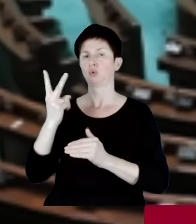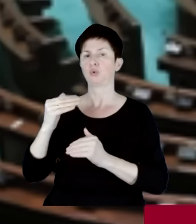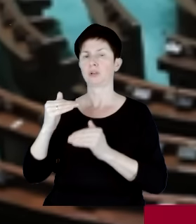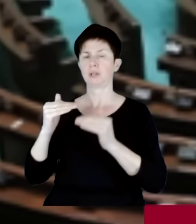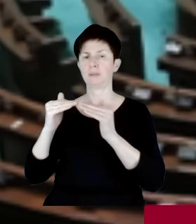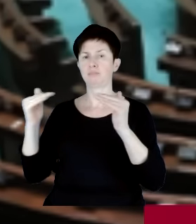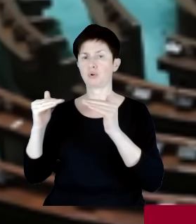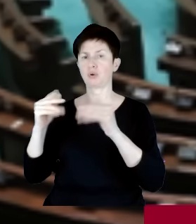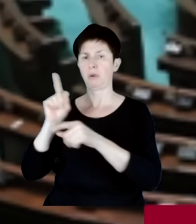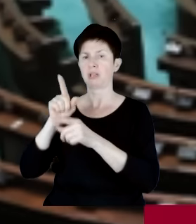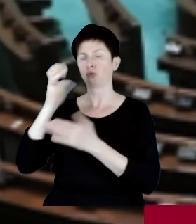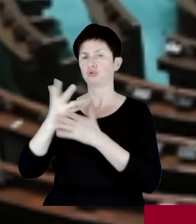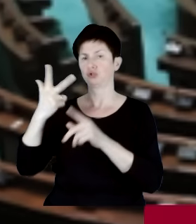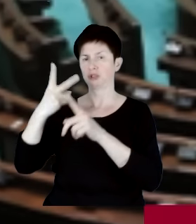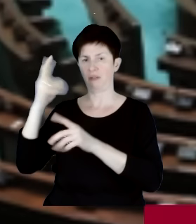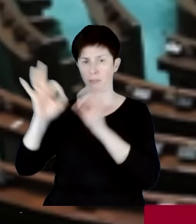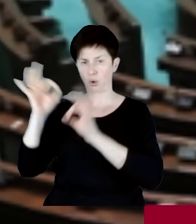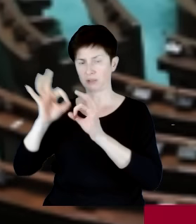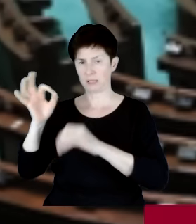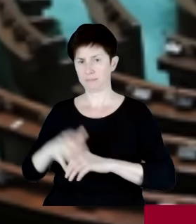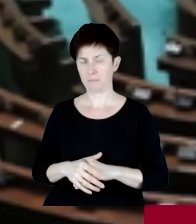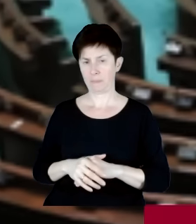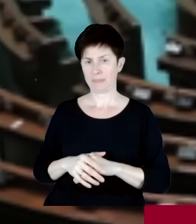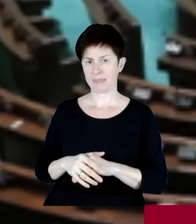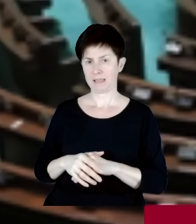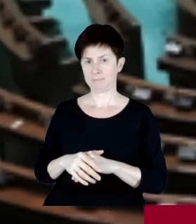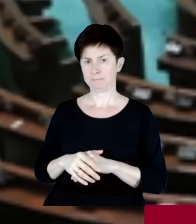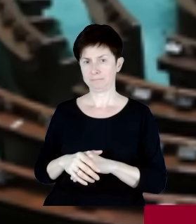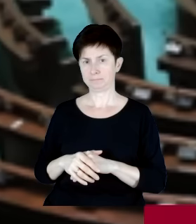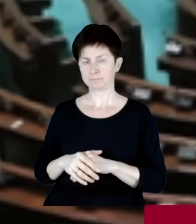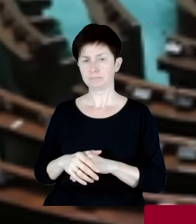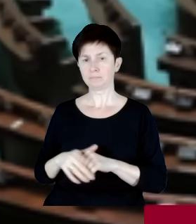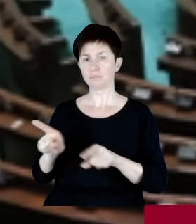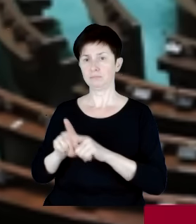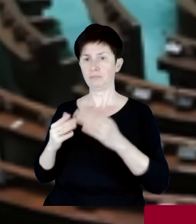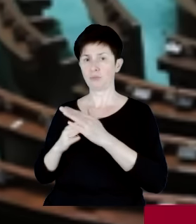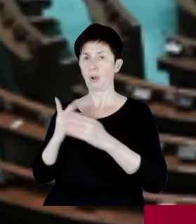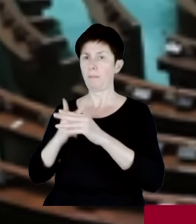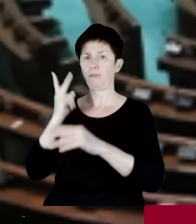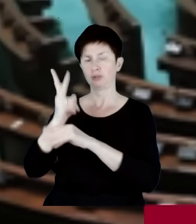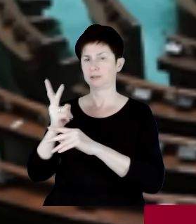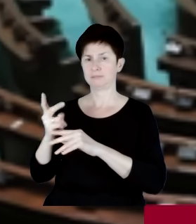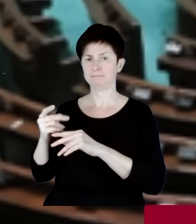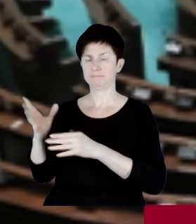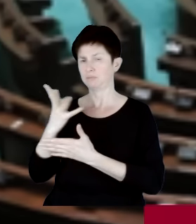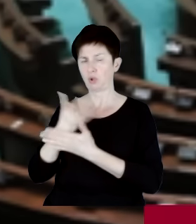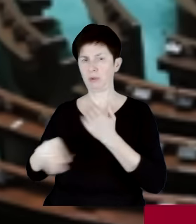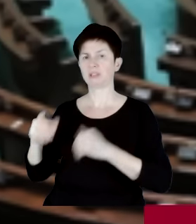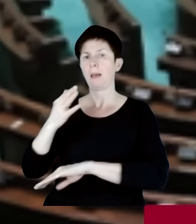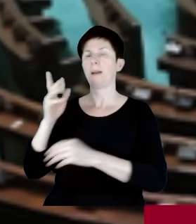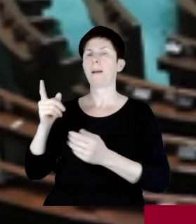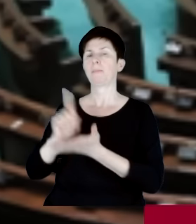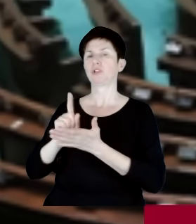już jest 32%. Tak. I też do tego pułapu się wyłącznie będzie opłacało, bo powyżej już nie. Podatek liniowy cały czas jest wątpliwy. Ci,